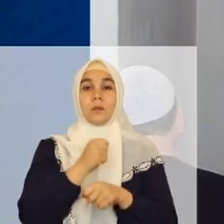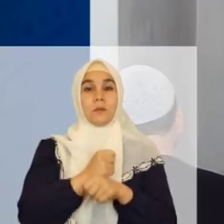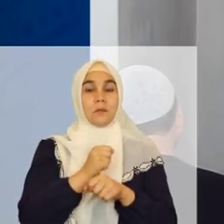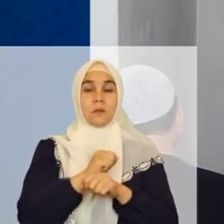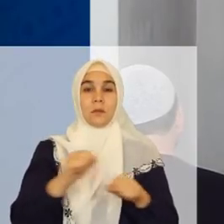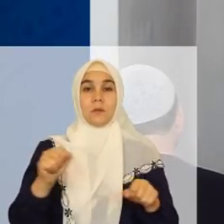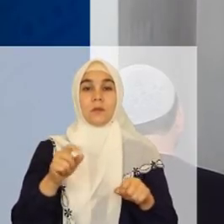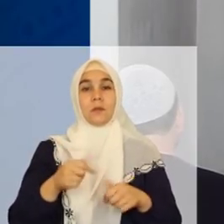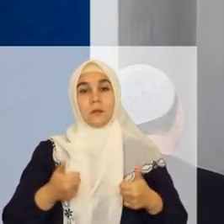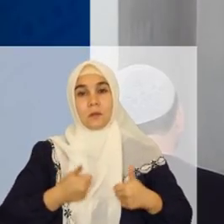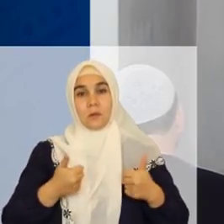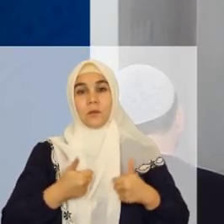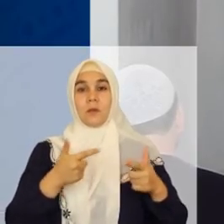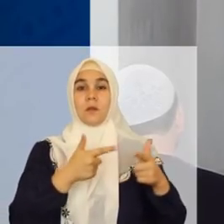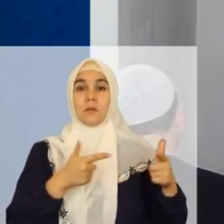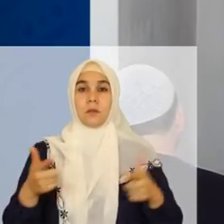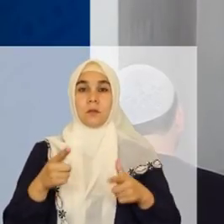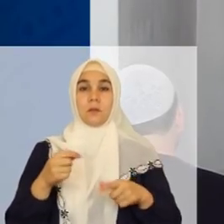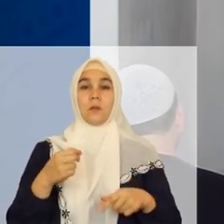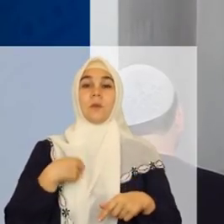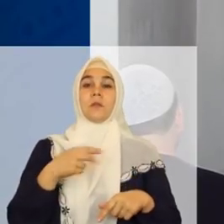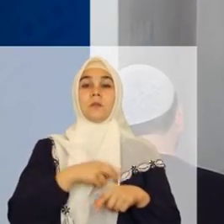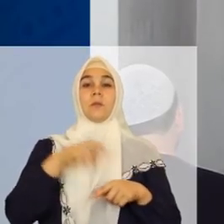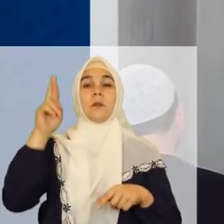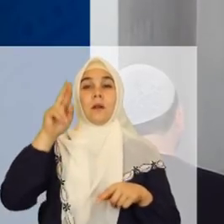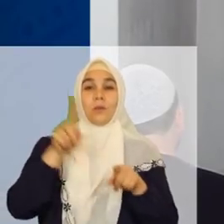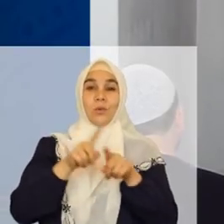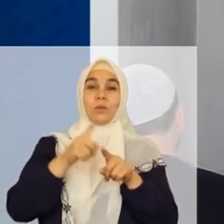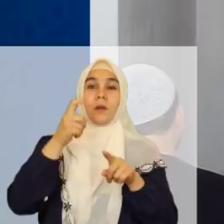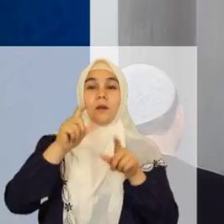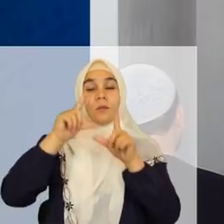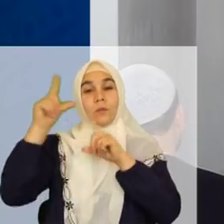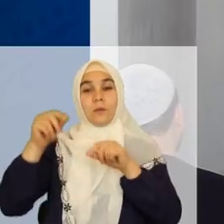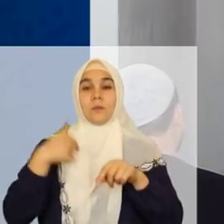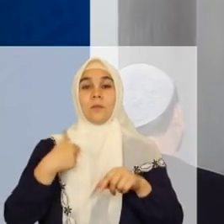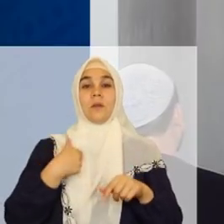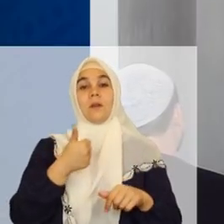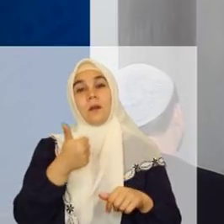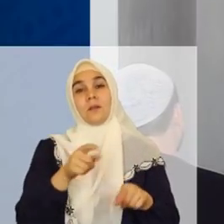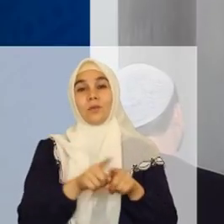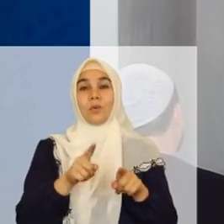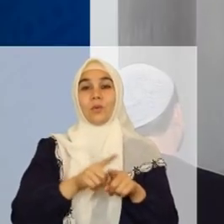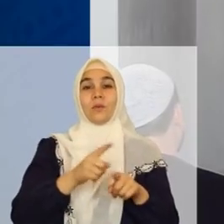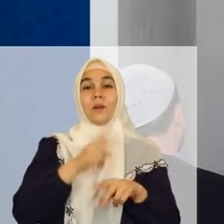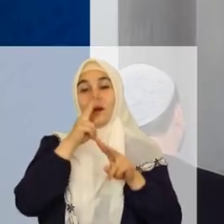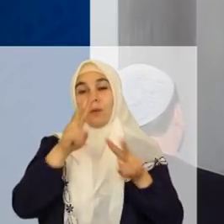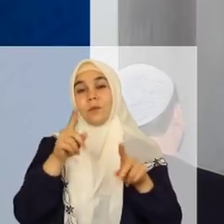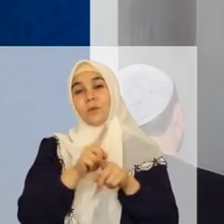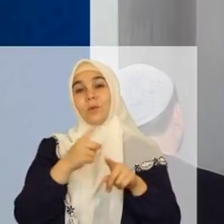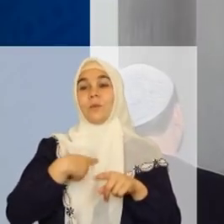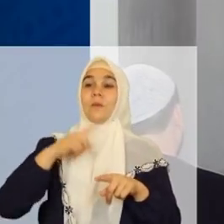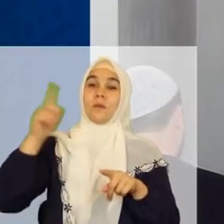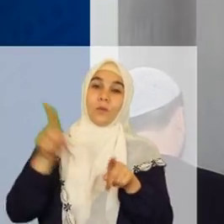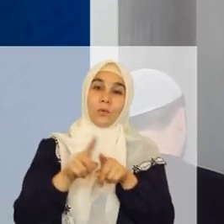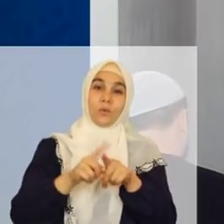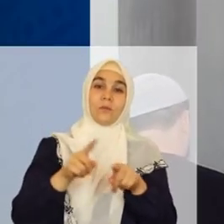Ixlos bilan tayyorgarligini ko'radi. Maqtanchoqlik qilmaydi, biz ketyapmiz hajga, undog'ida, bundog'ida palonchilar ko'rib borib kelib